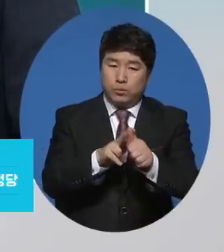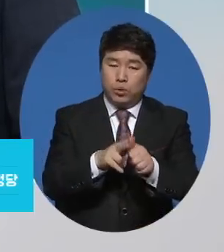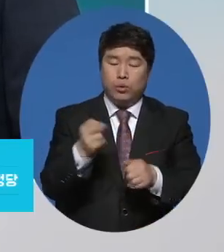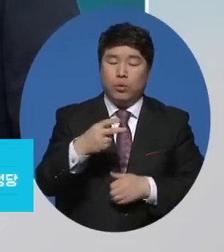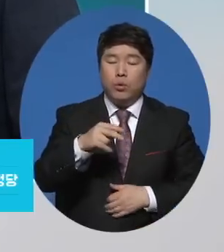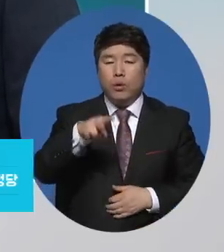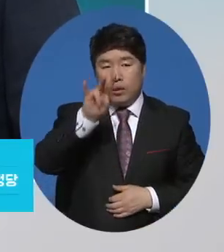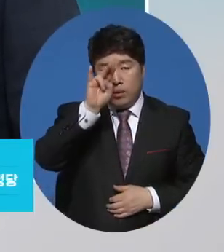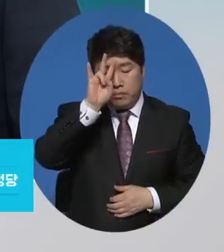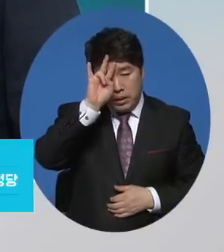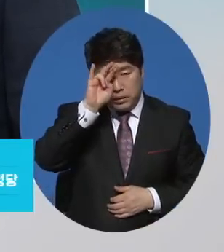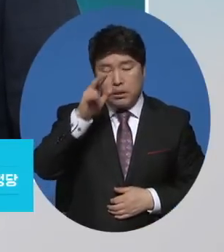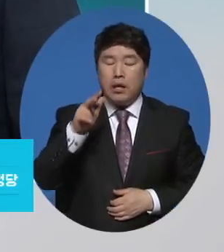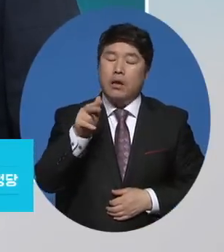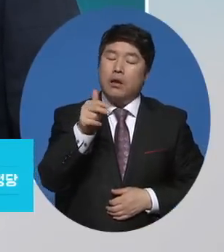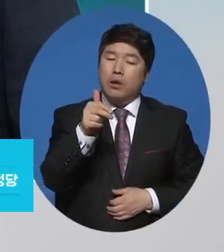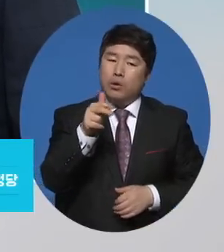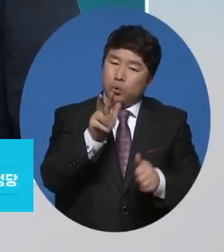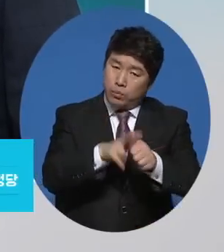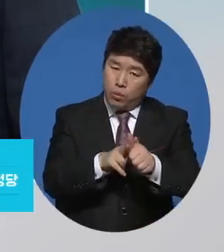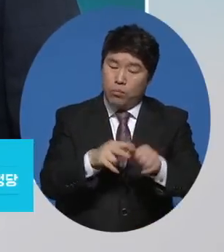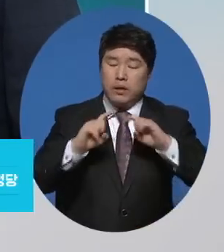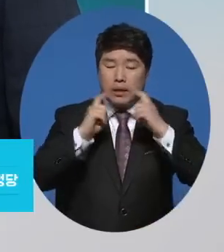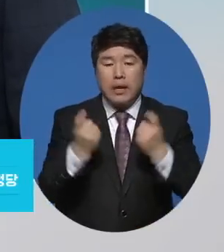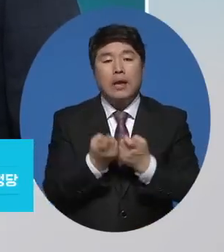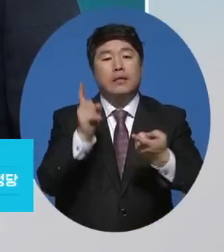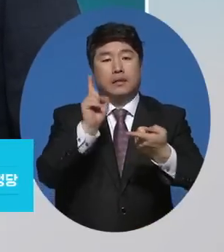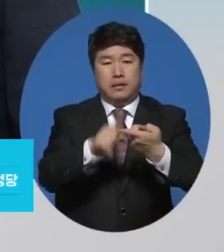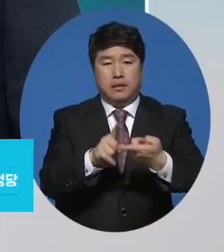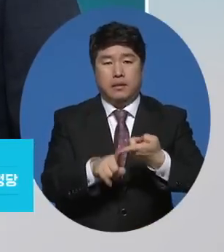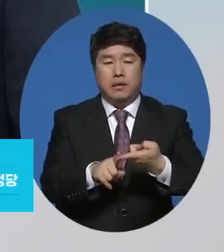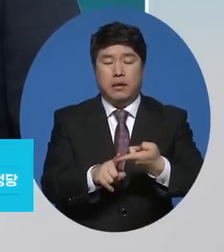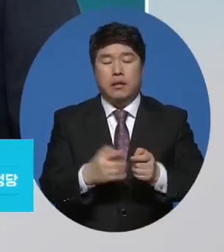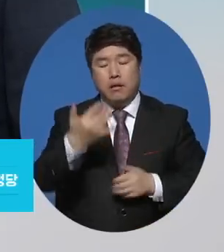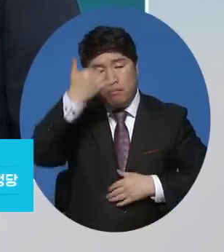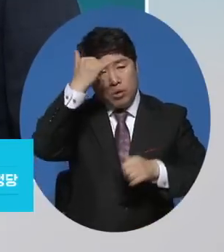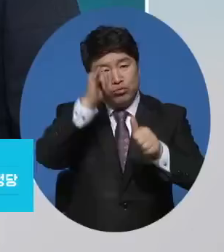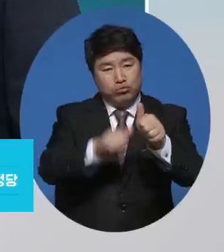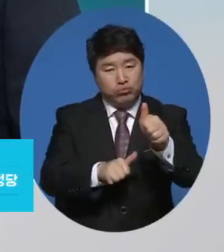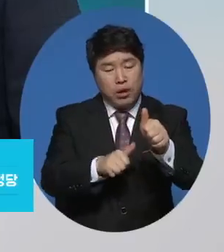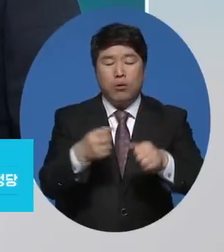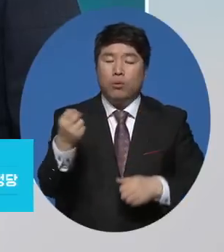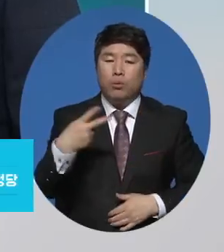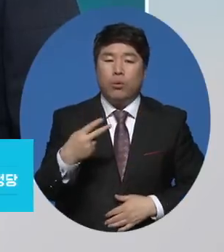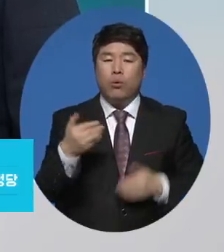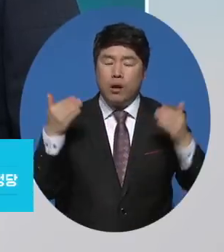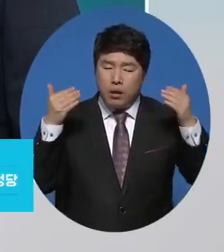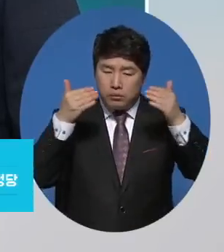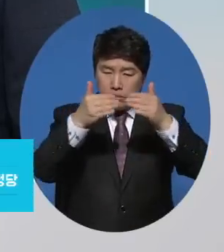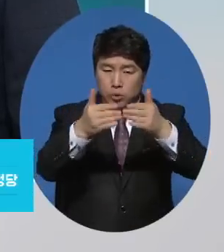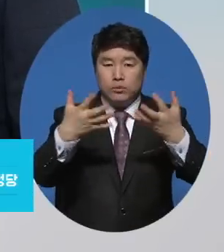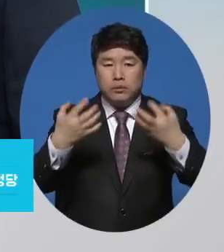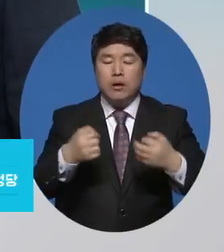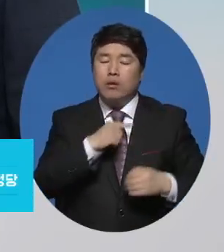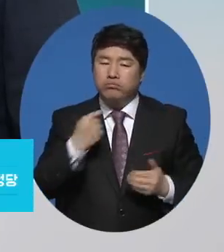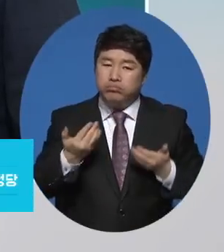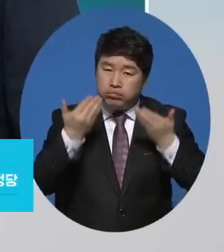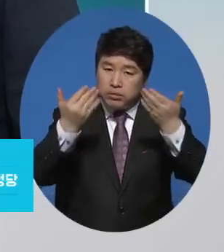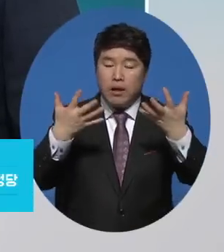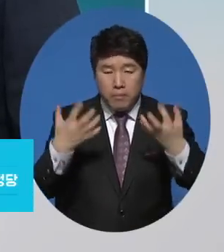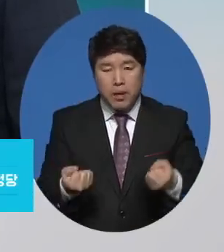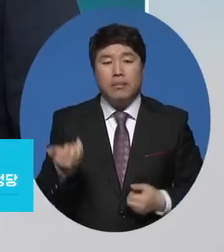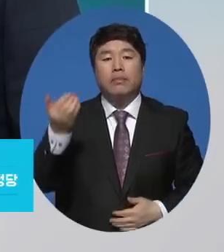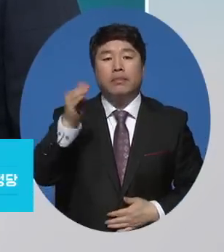당시 후보님이 개인에 대한 사실은 충성 또는 집중은 많이 하셨 헌신은 많이